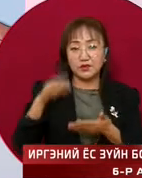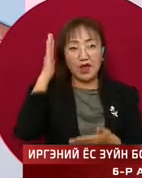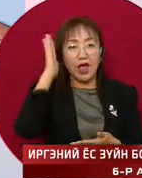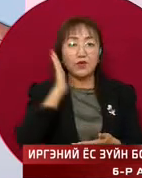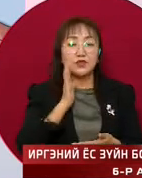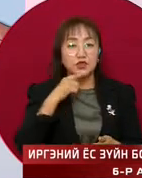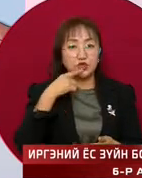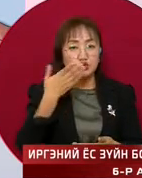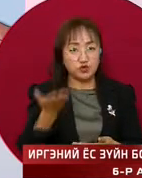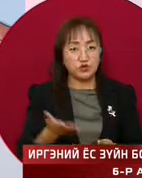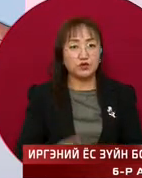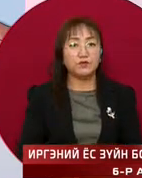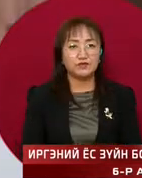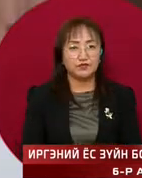өгөөрэй.